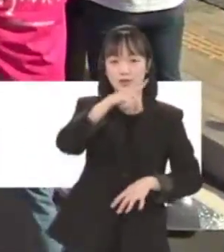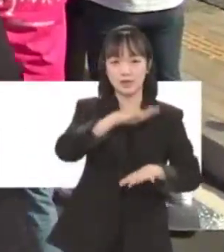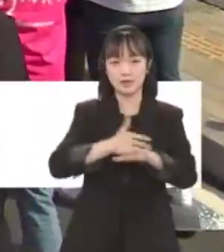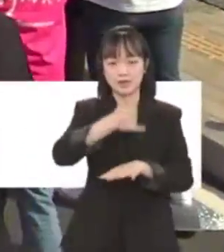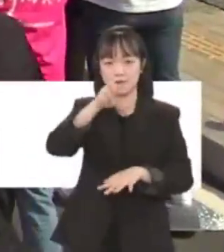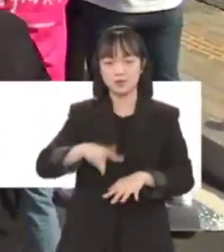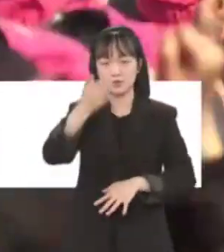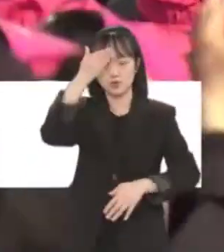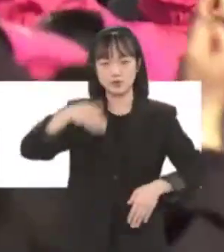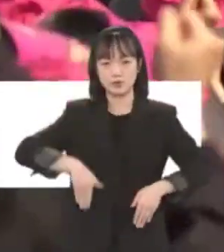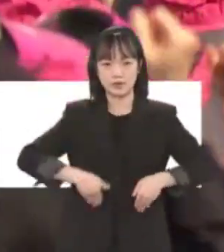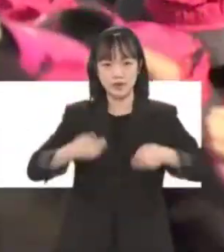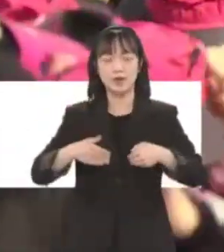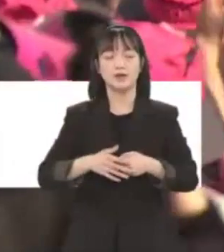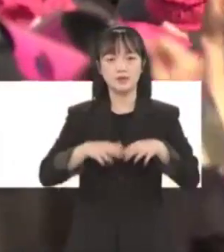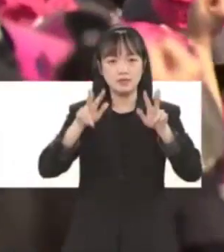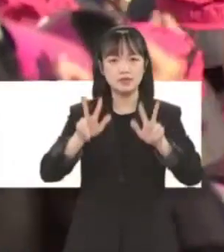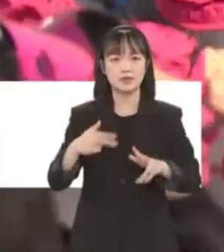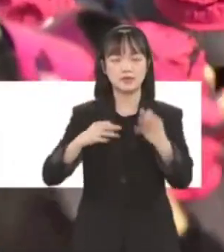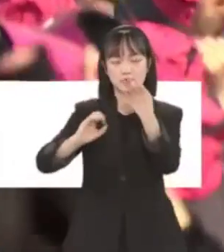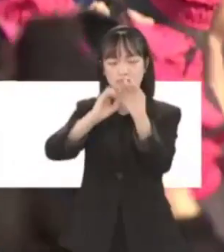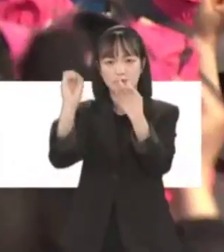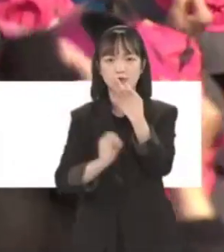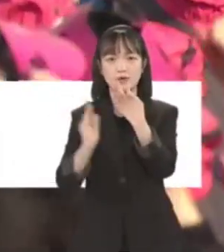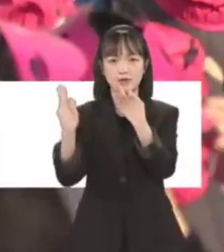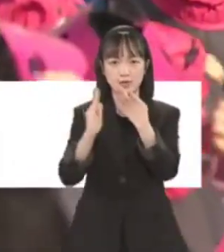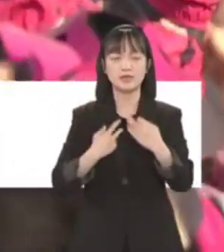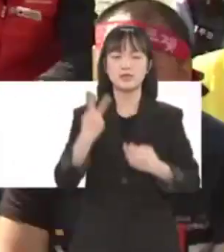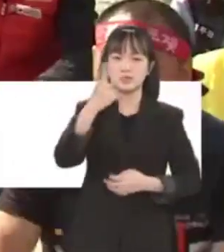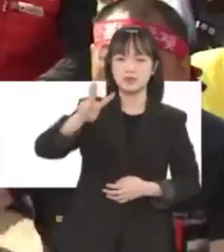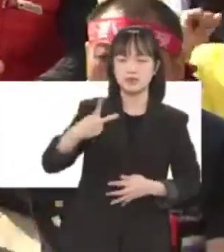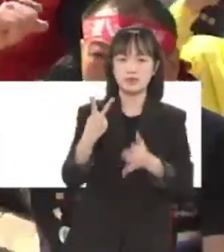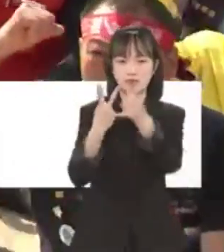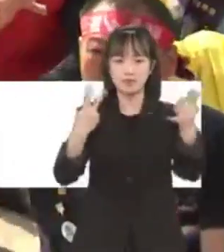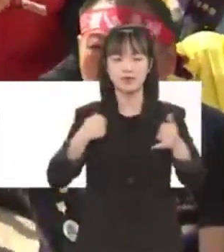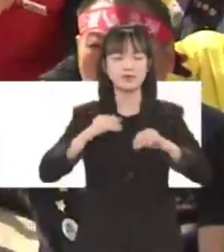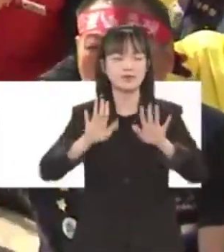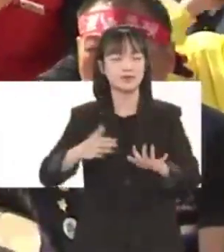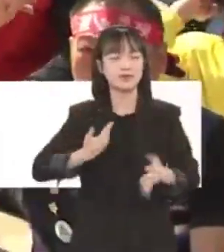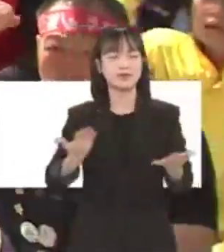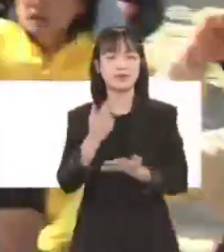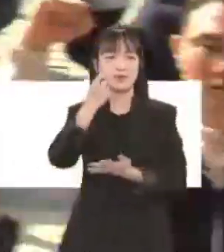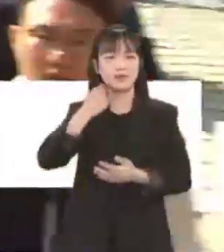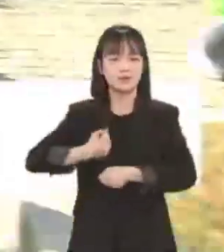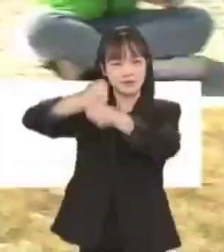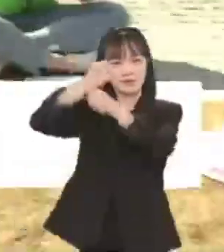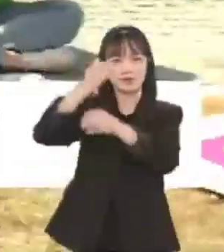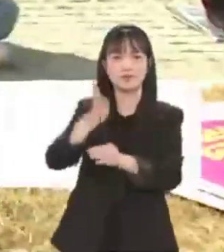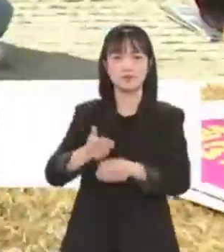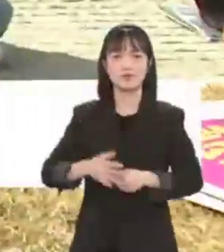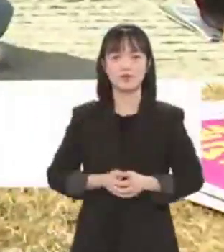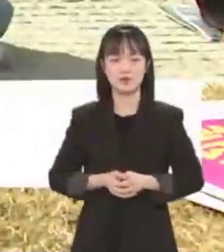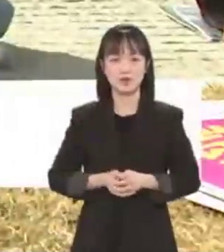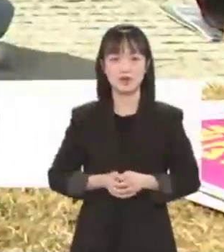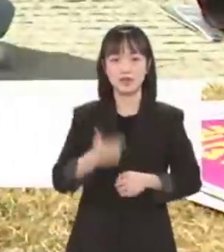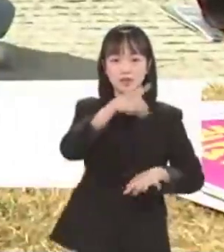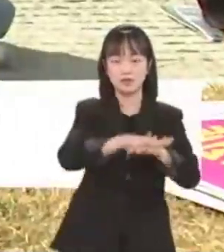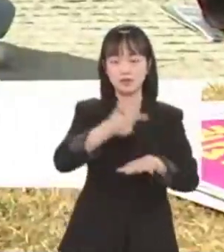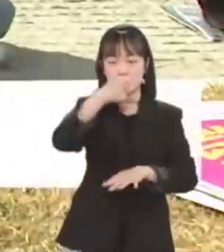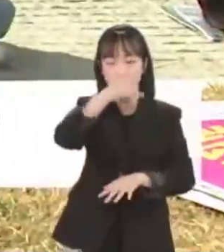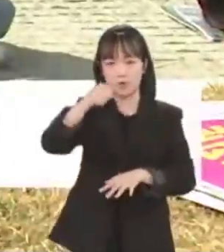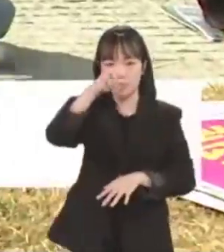만6천여명 중 14% 가량인 2201명의 노조원이 파업에 동참했습니다 이에 따라 대전과